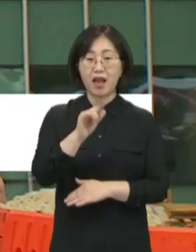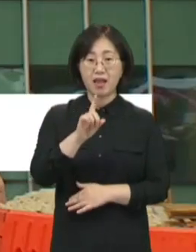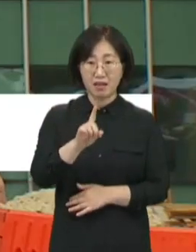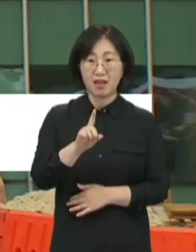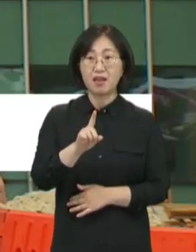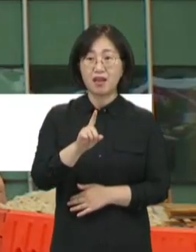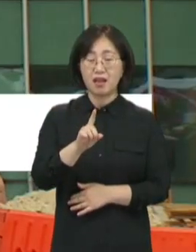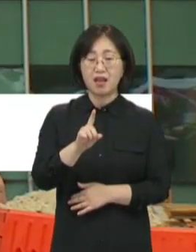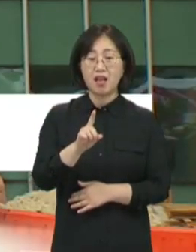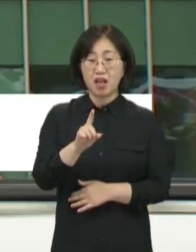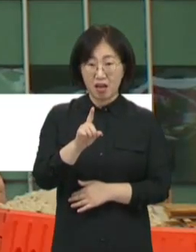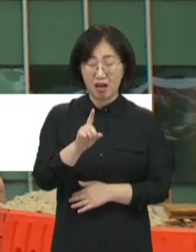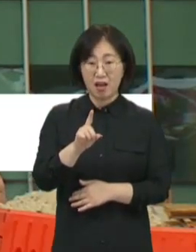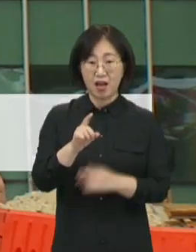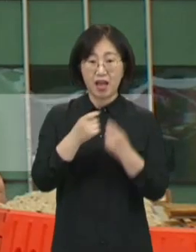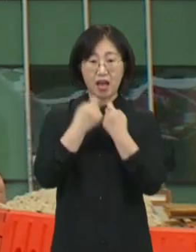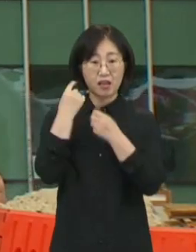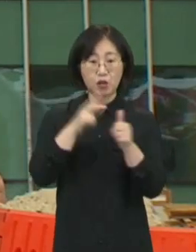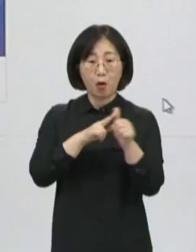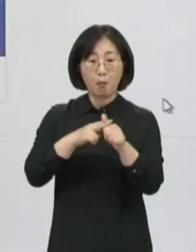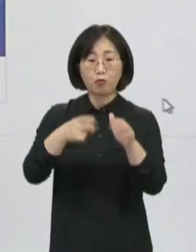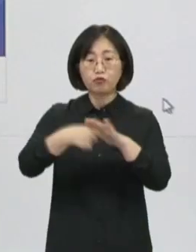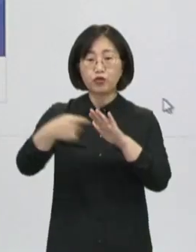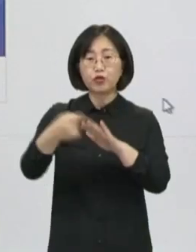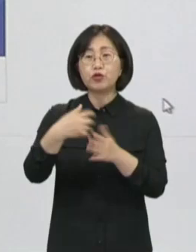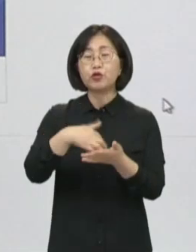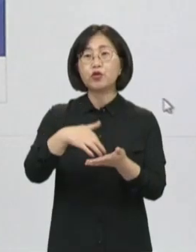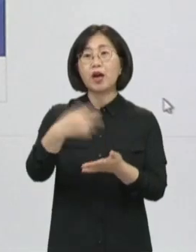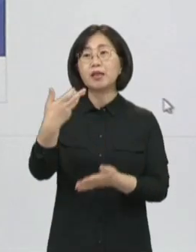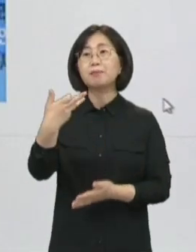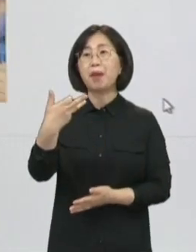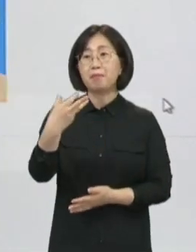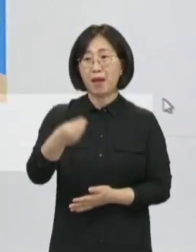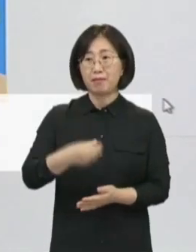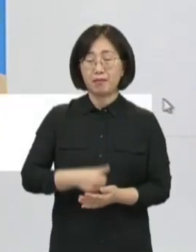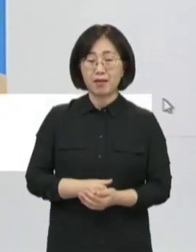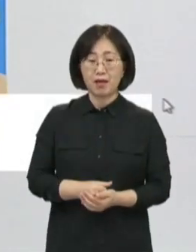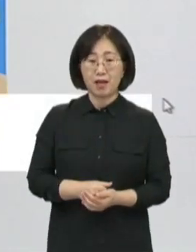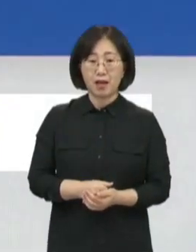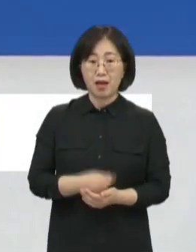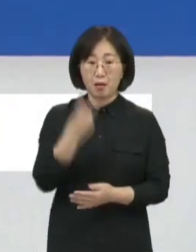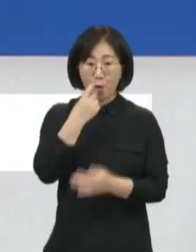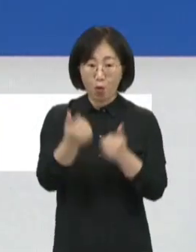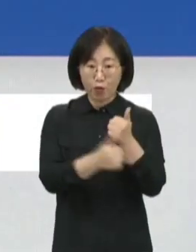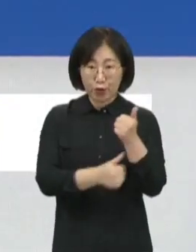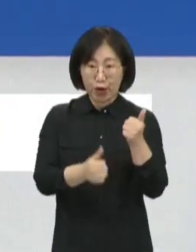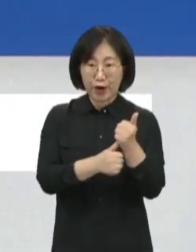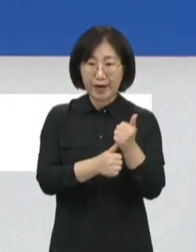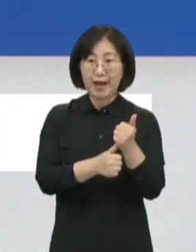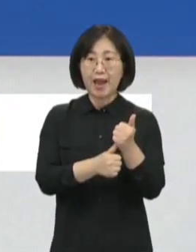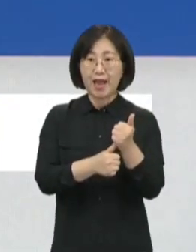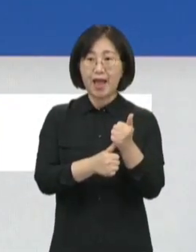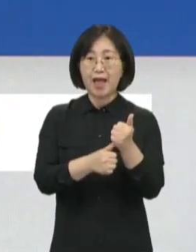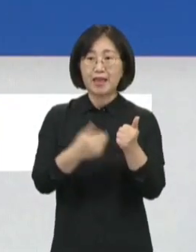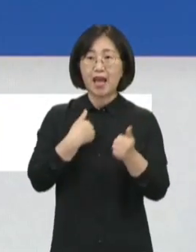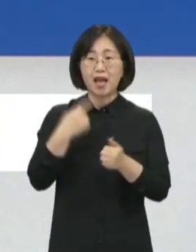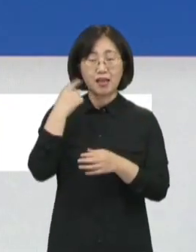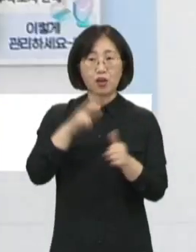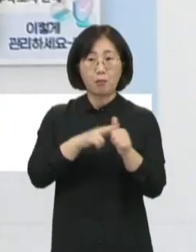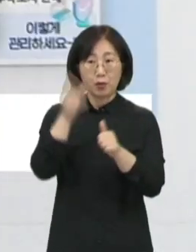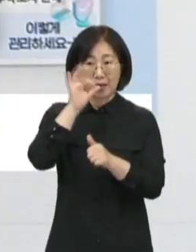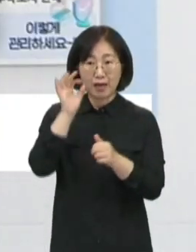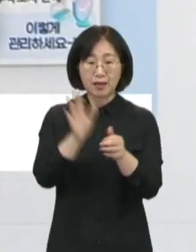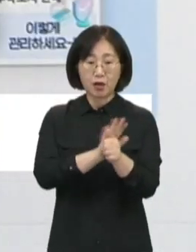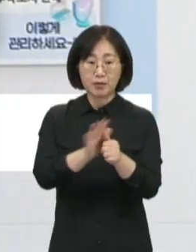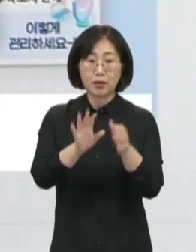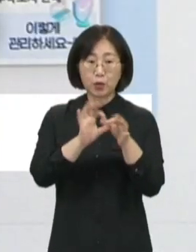건의 개인정보가 유출됐습니다. 전문가들은 개인정보보호위원회가 운영하는 털린 내정보찾기 서비스를 이용해 피해 여부를